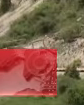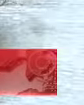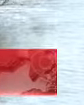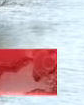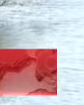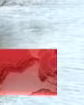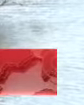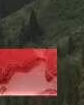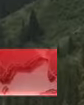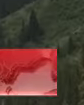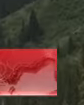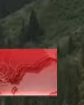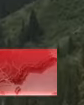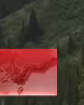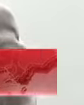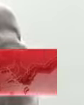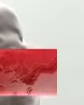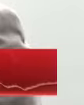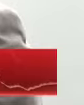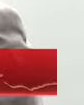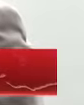Небывалый поток туристов на озерах страны.